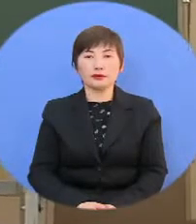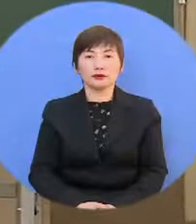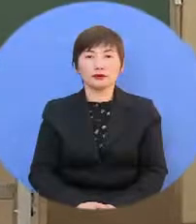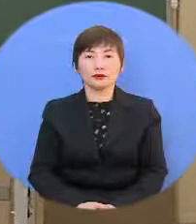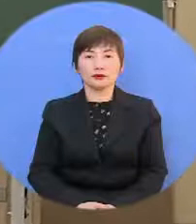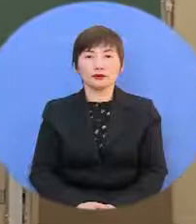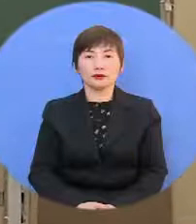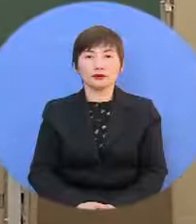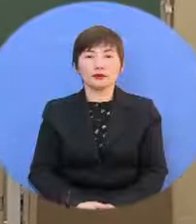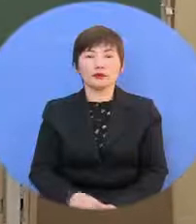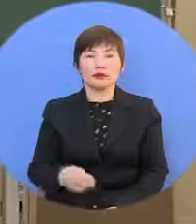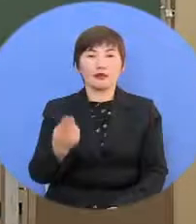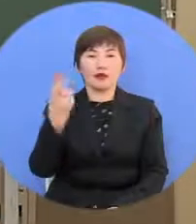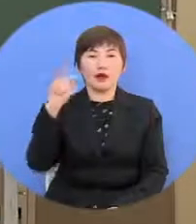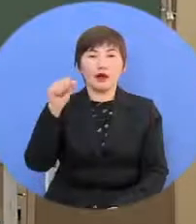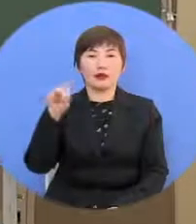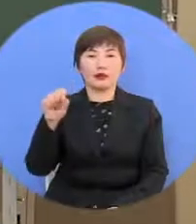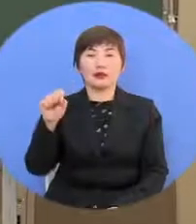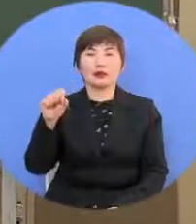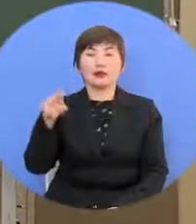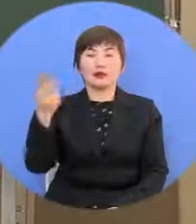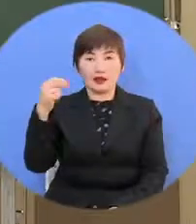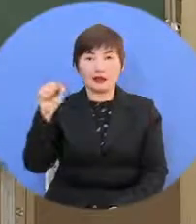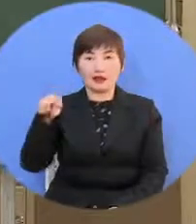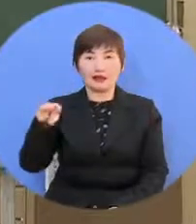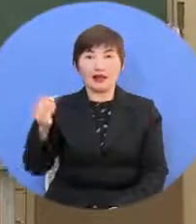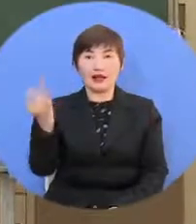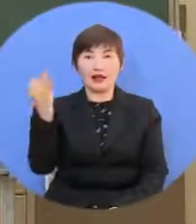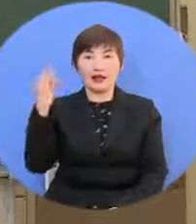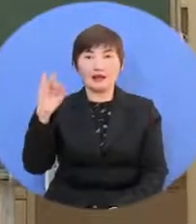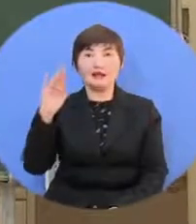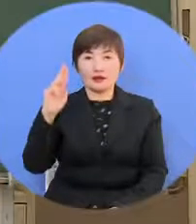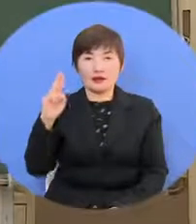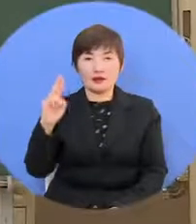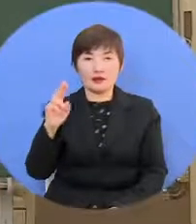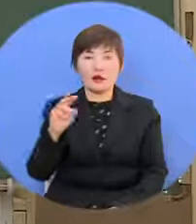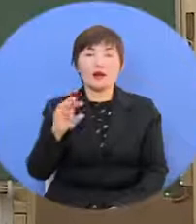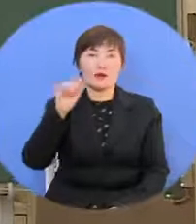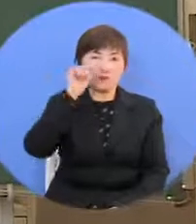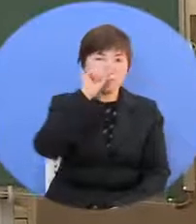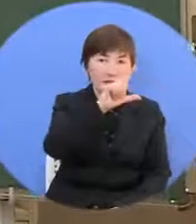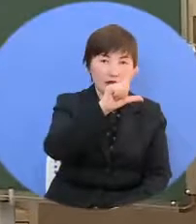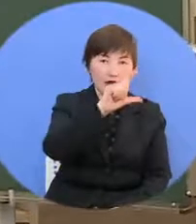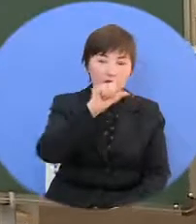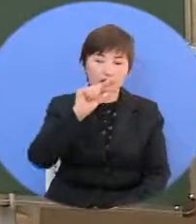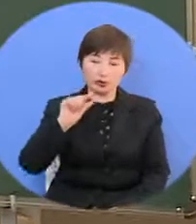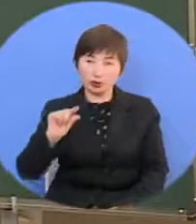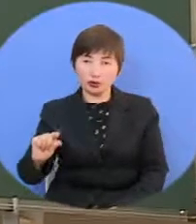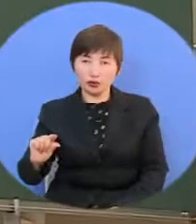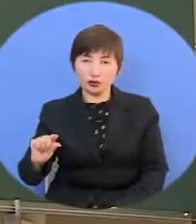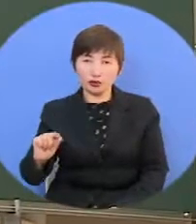За 70-аас маань огтийн хувьд мөн хамгийн их утгаасаа хамгийн бага утгаа хасыг өөрөөр хэлбэл хамгийн өндөр